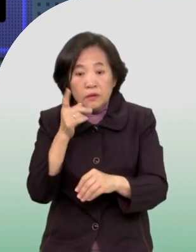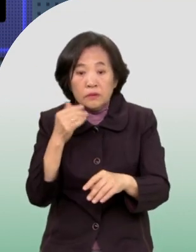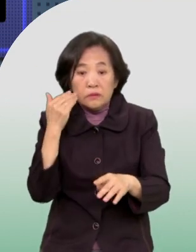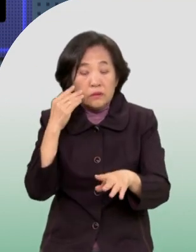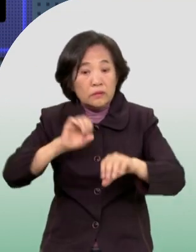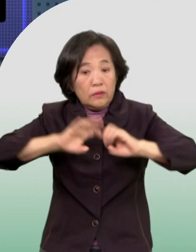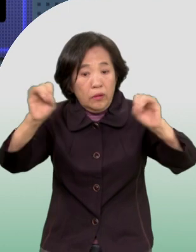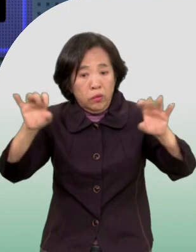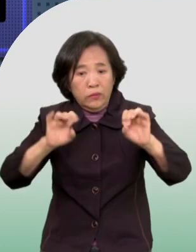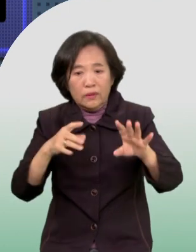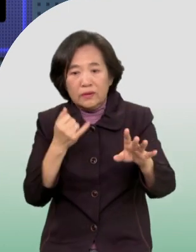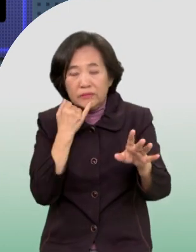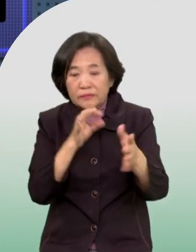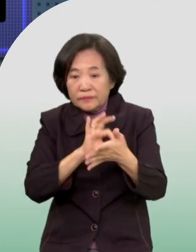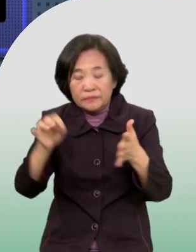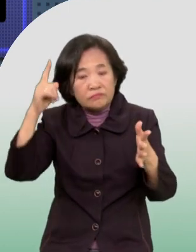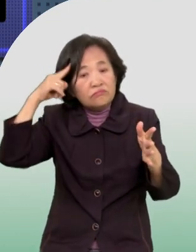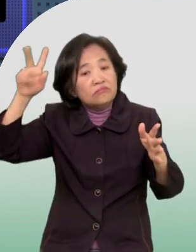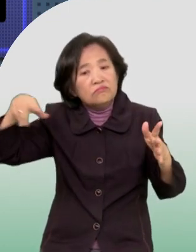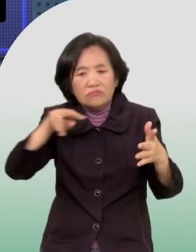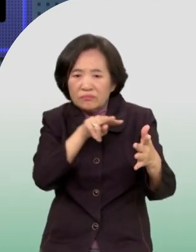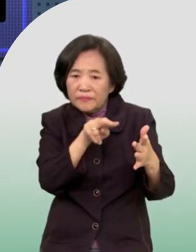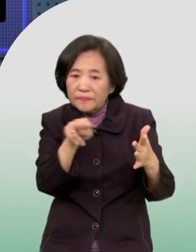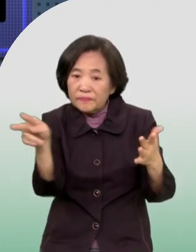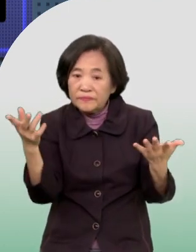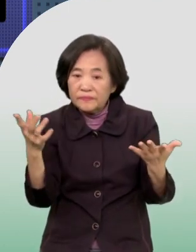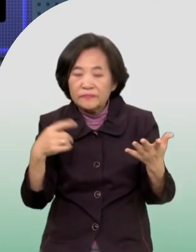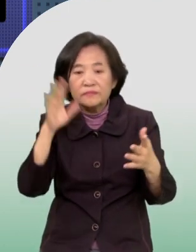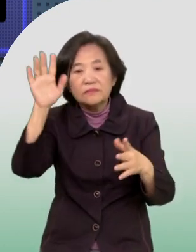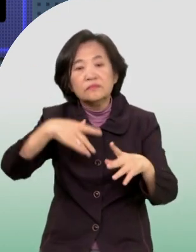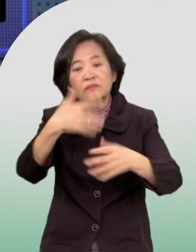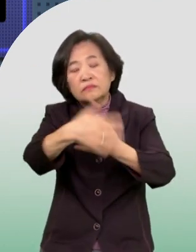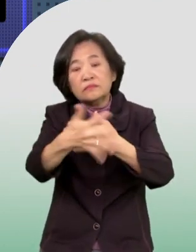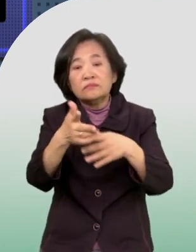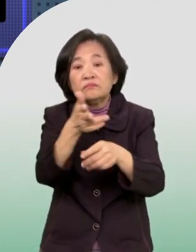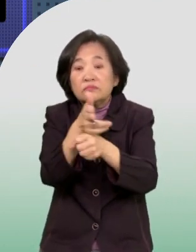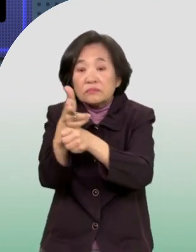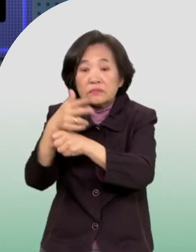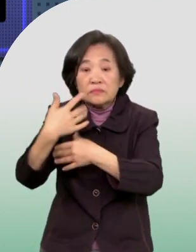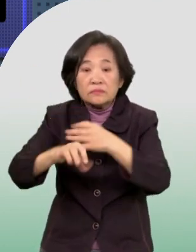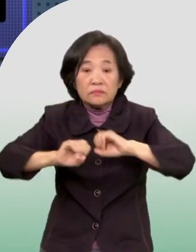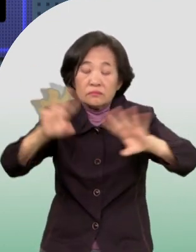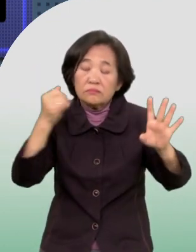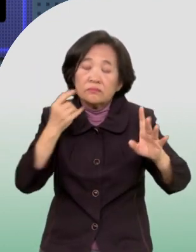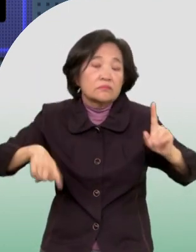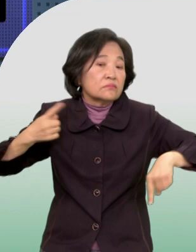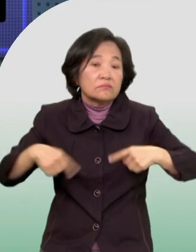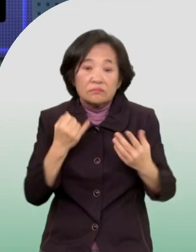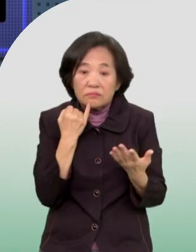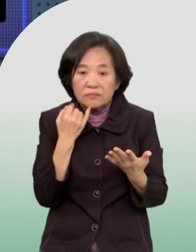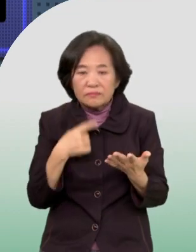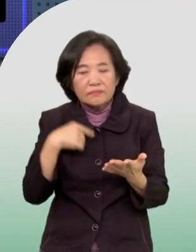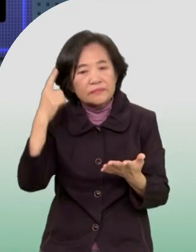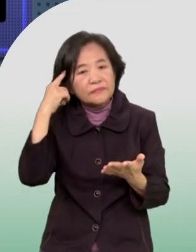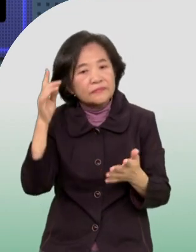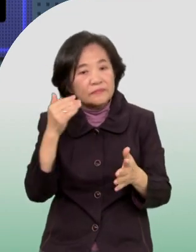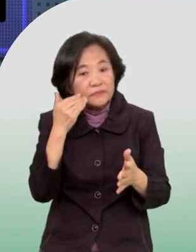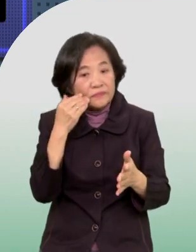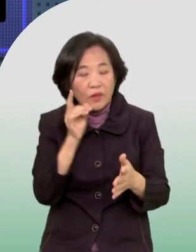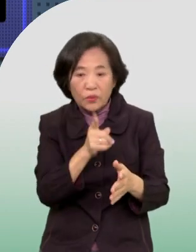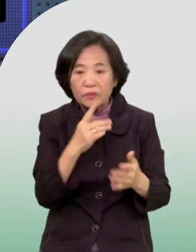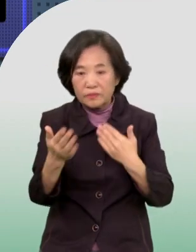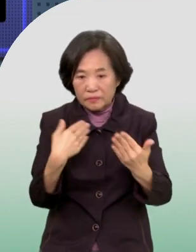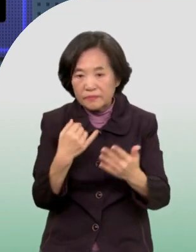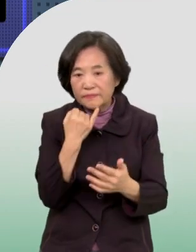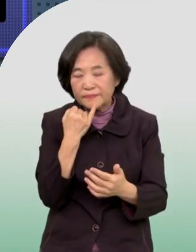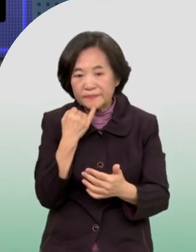你行销宣传都可以用空耳，那我们以后拍影片上传是不是可以空耳？啊，这个部分我相信，只要把它讲清